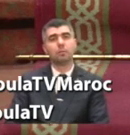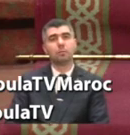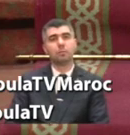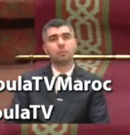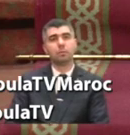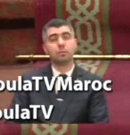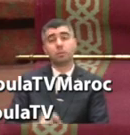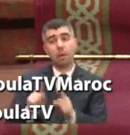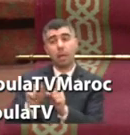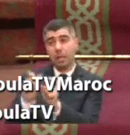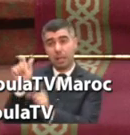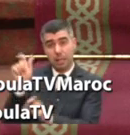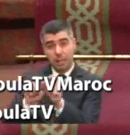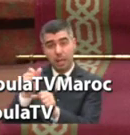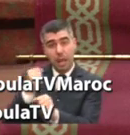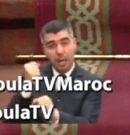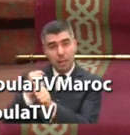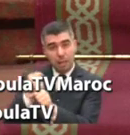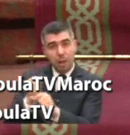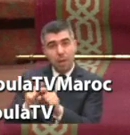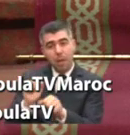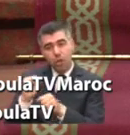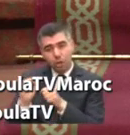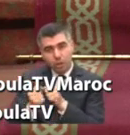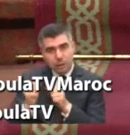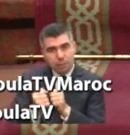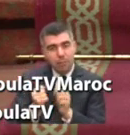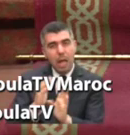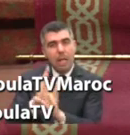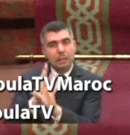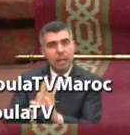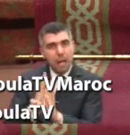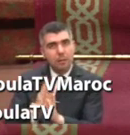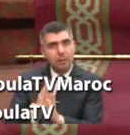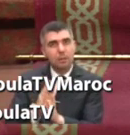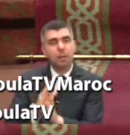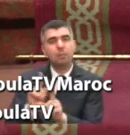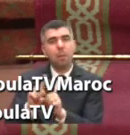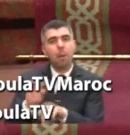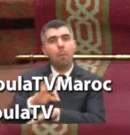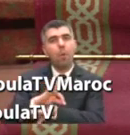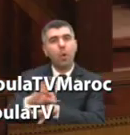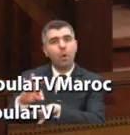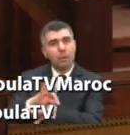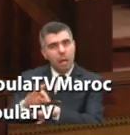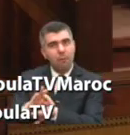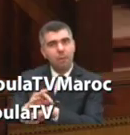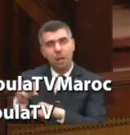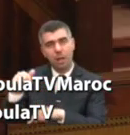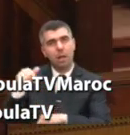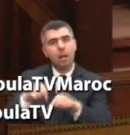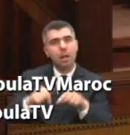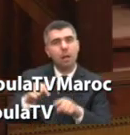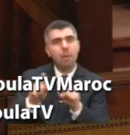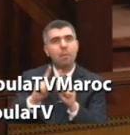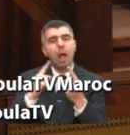هاد الأعوان وهاد الأطر اللي تشتغلوا في البستنة وفي النظافة وفي الحراسة كانت يتم التوظيف ديالهم عن طريق المسطرة